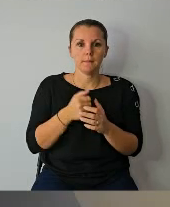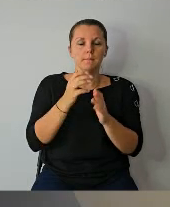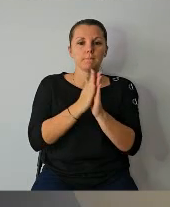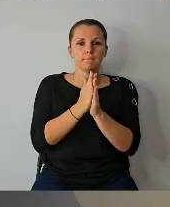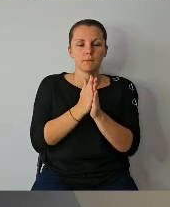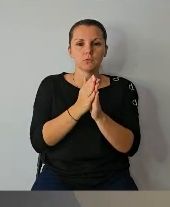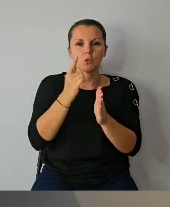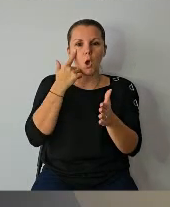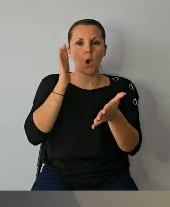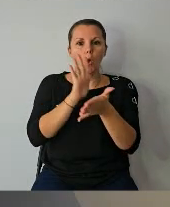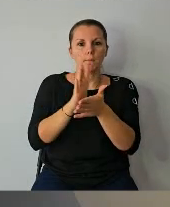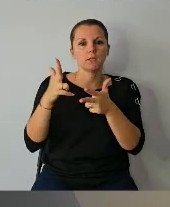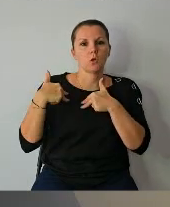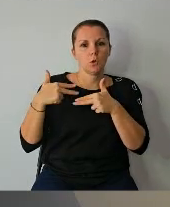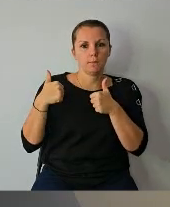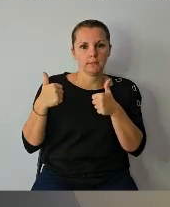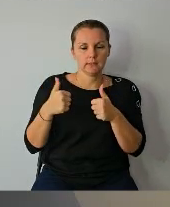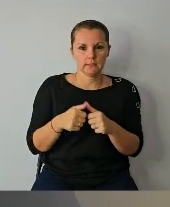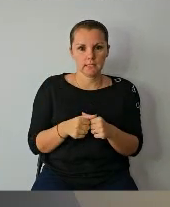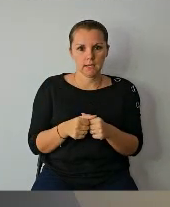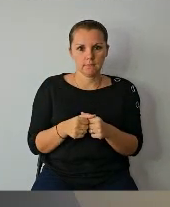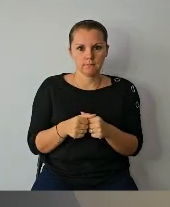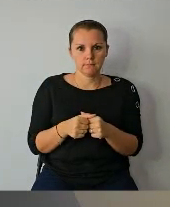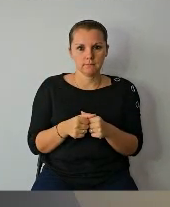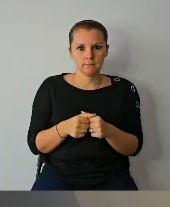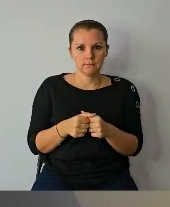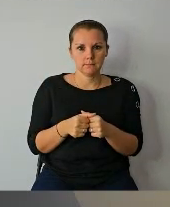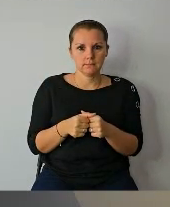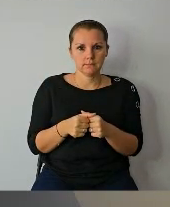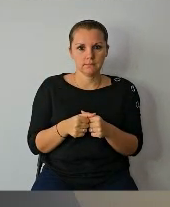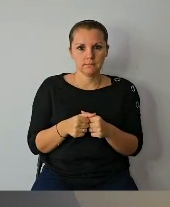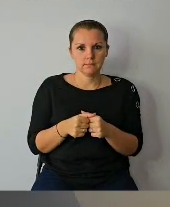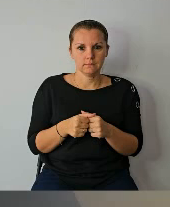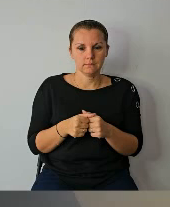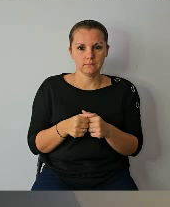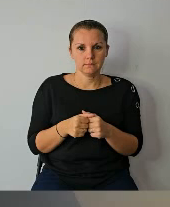Bardzo proszę o opinię Komisji Budżetu i Rozwoju Gospodarczego.